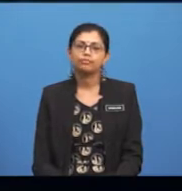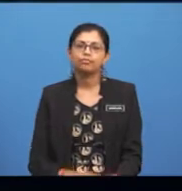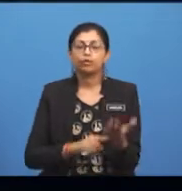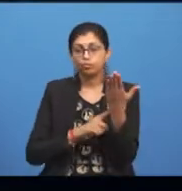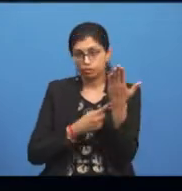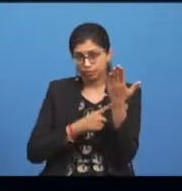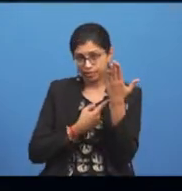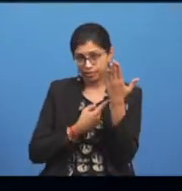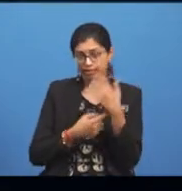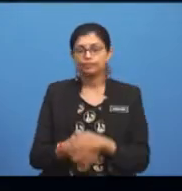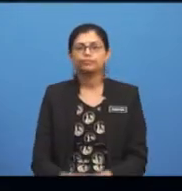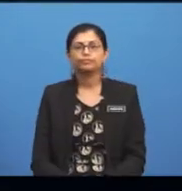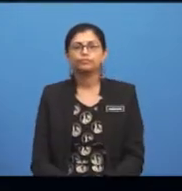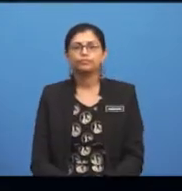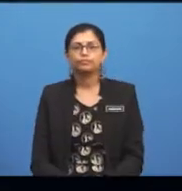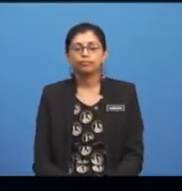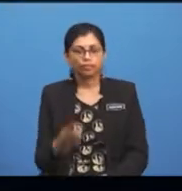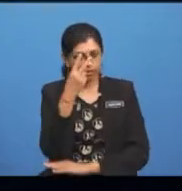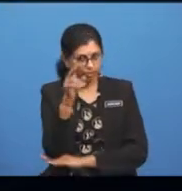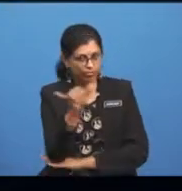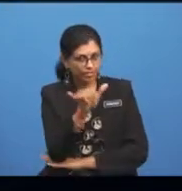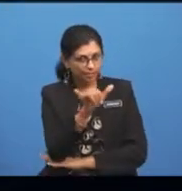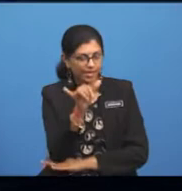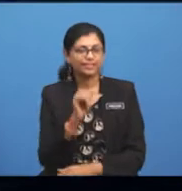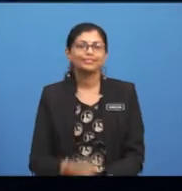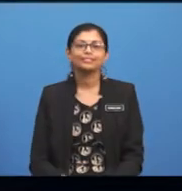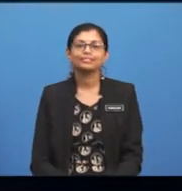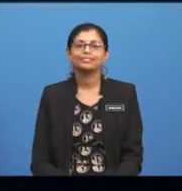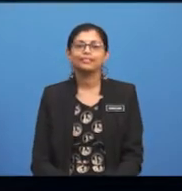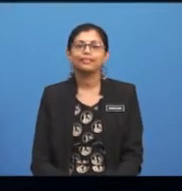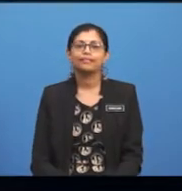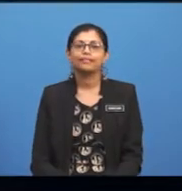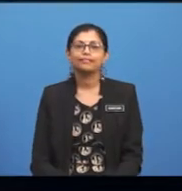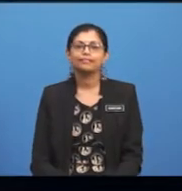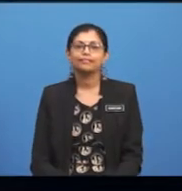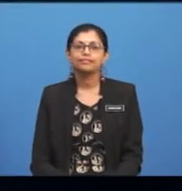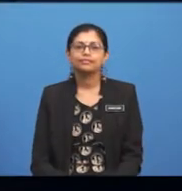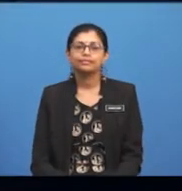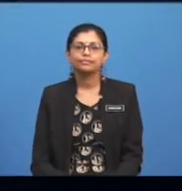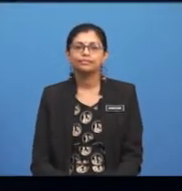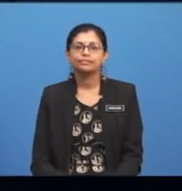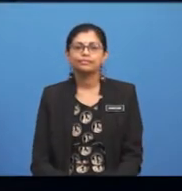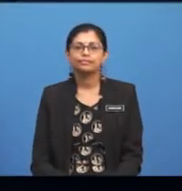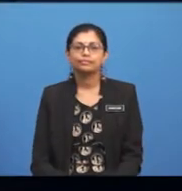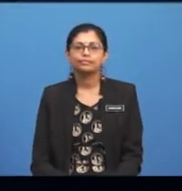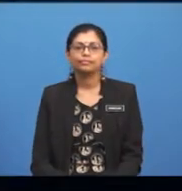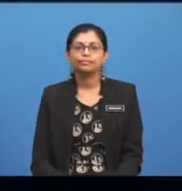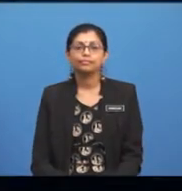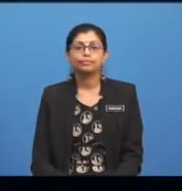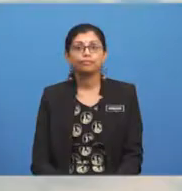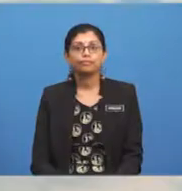Mula-mula, kita lihat persamaan antara kedua-duanya. Persamaan yang